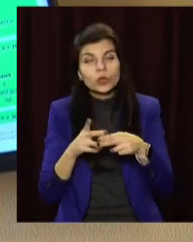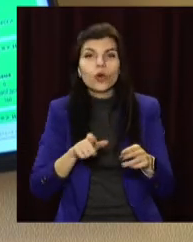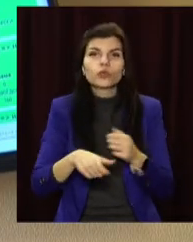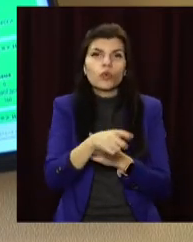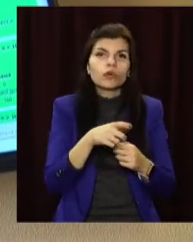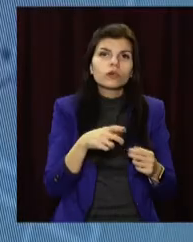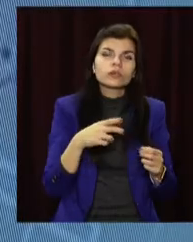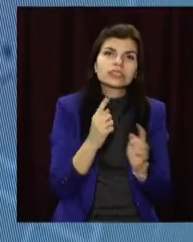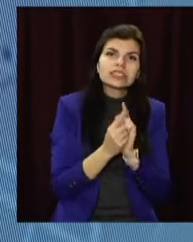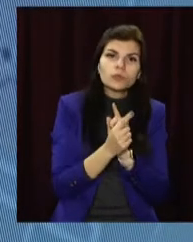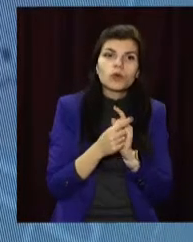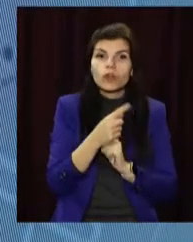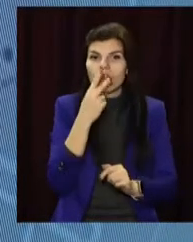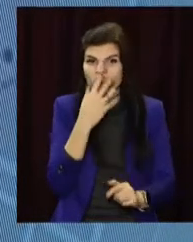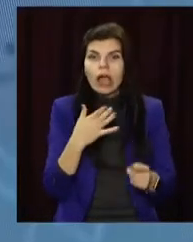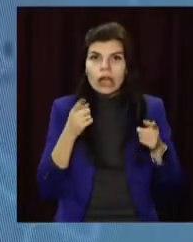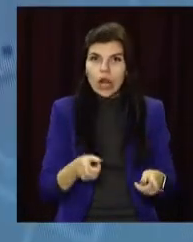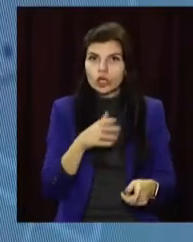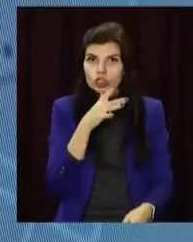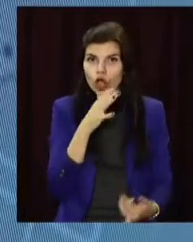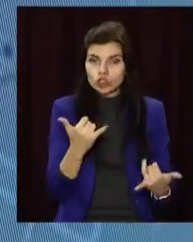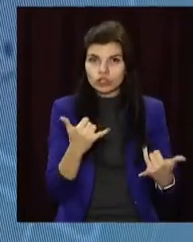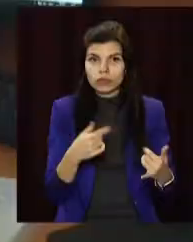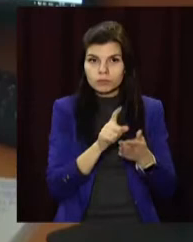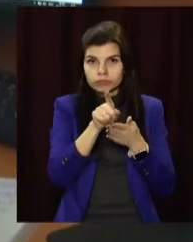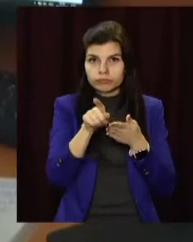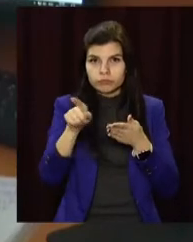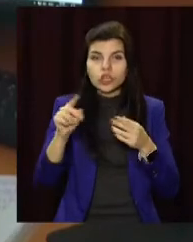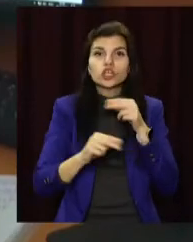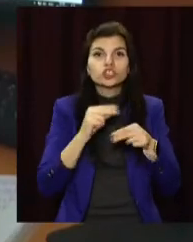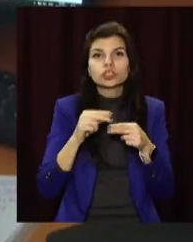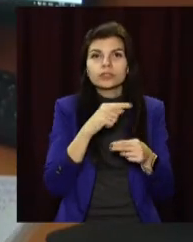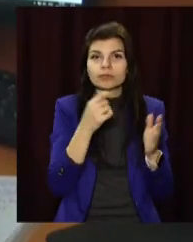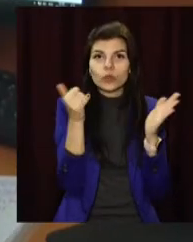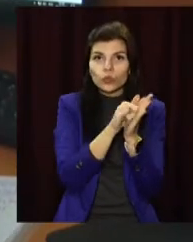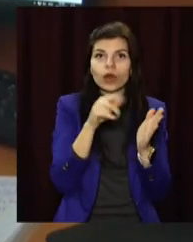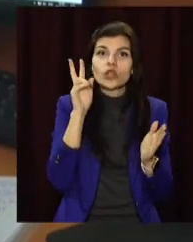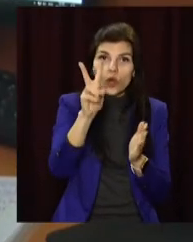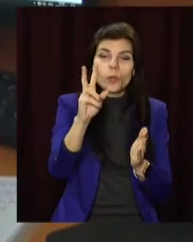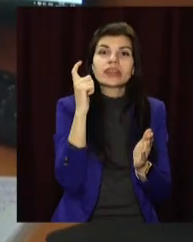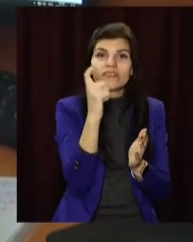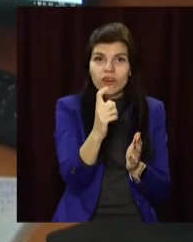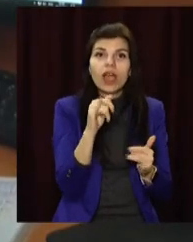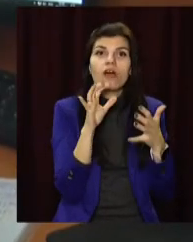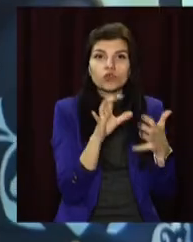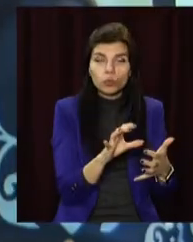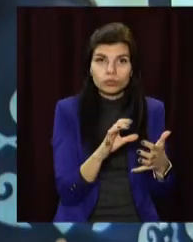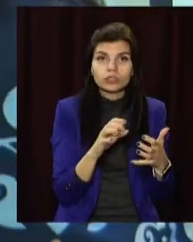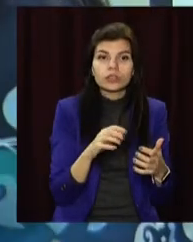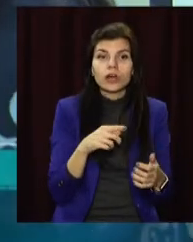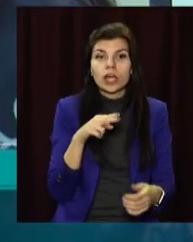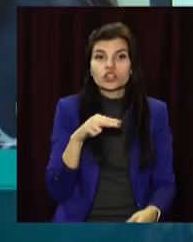дорогах Дніпра оператори бачать у реальному часі. Все завдяки GPS-трекерам на тролейбусах, трамваях та автобусах.